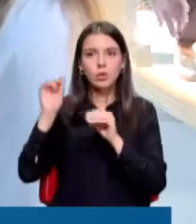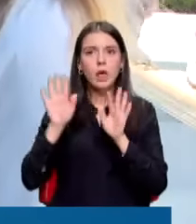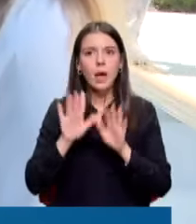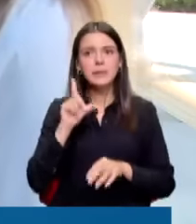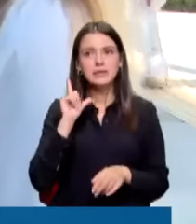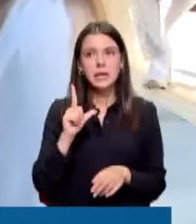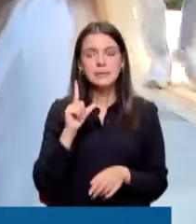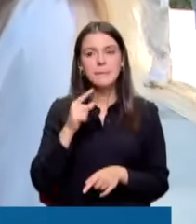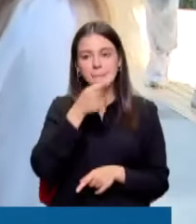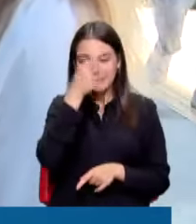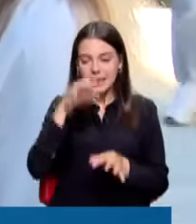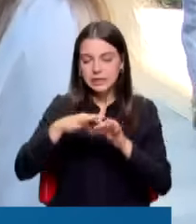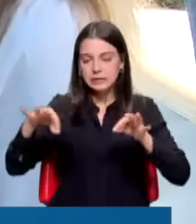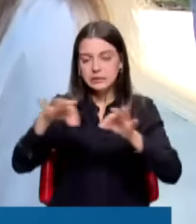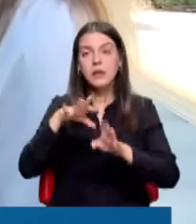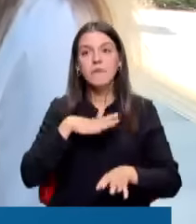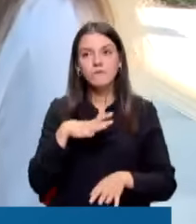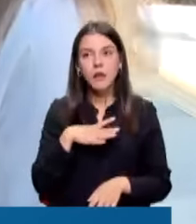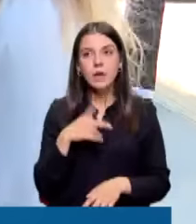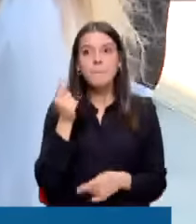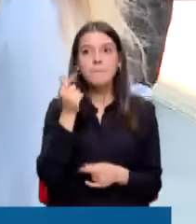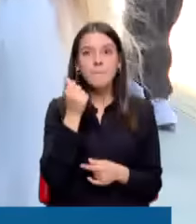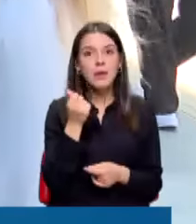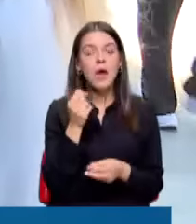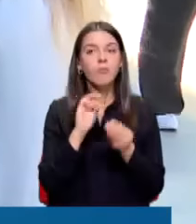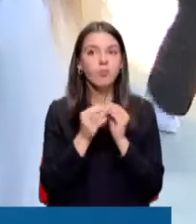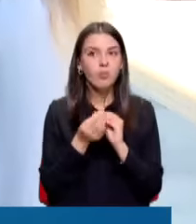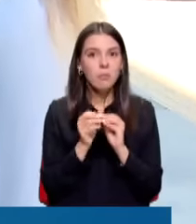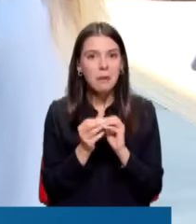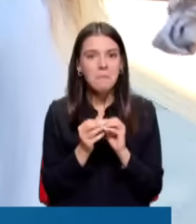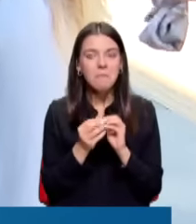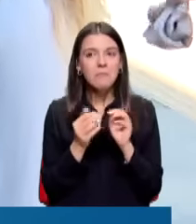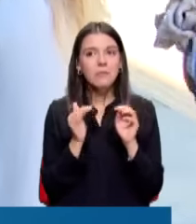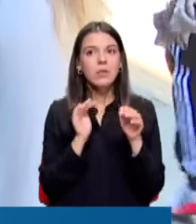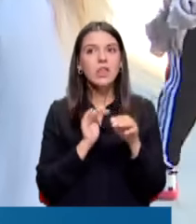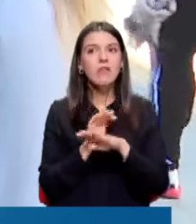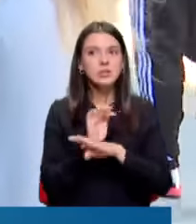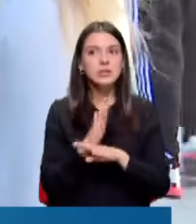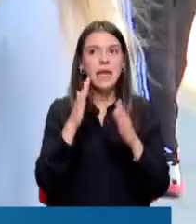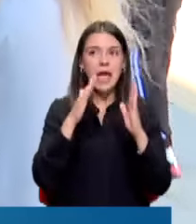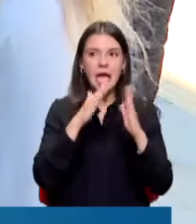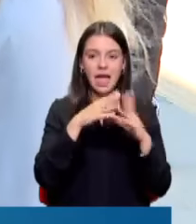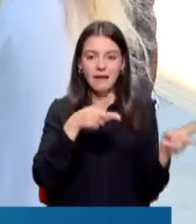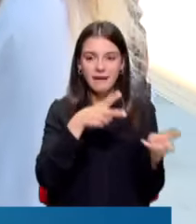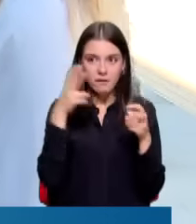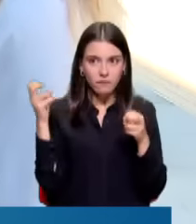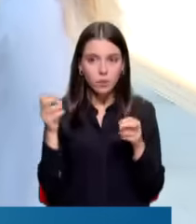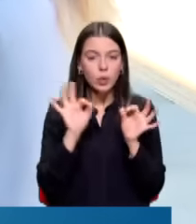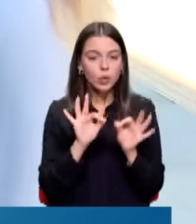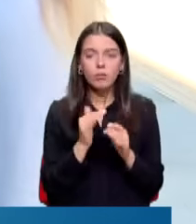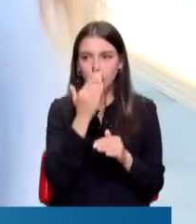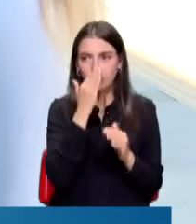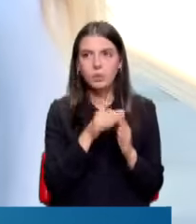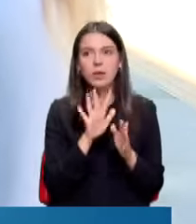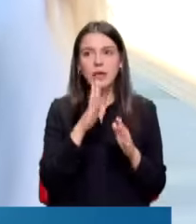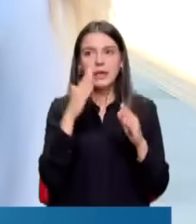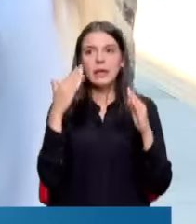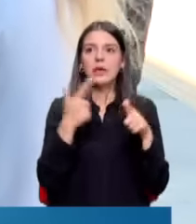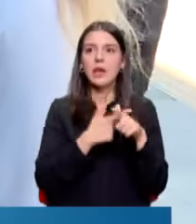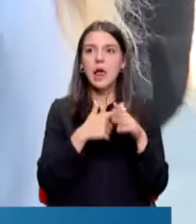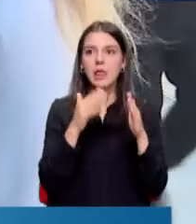gerekiyor. Belli sınırlar içerisinde kalmanız gerekiyor. Maddi sıkıntılar çekmeye başladığınızda da eve çıkma gibi bir durumunuz olmuyor. Kiralık ev aradınız